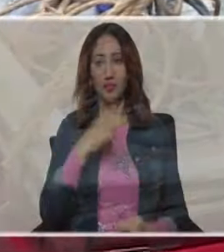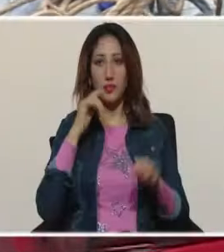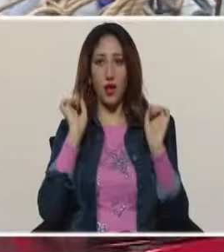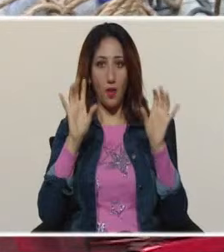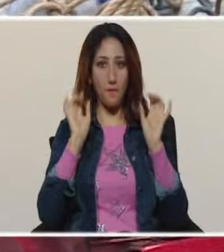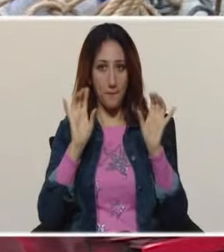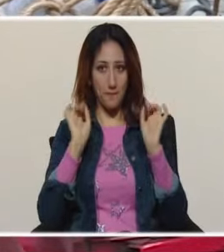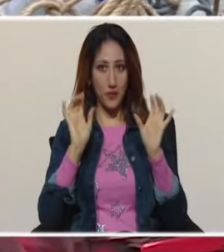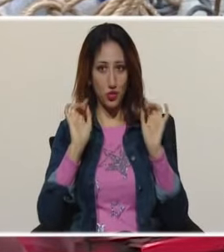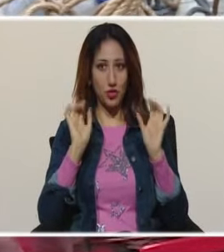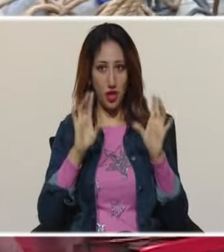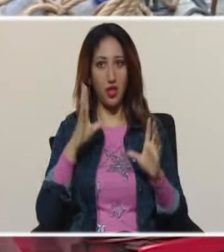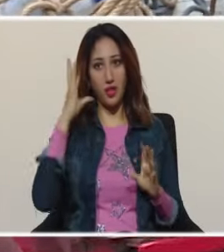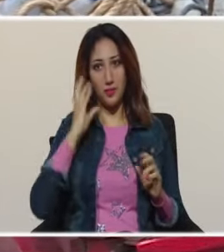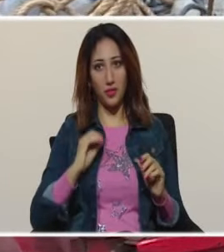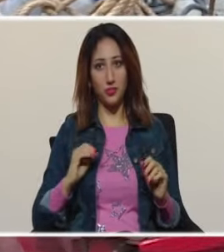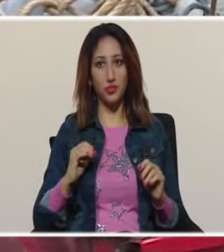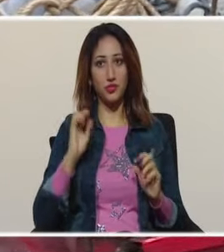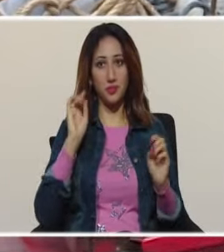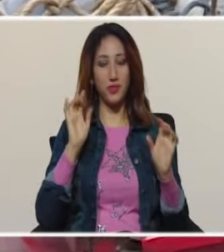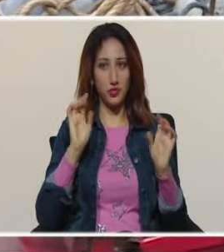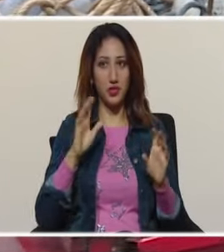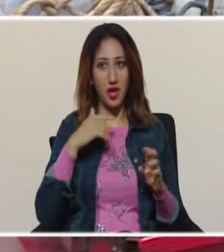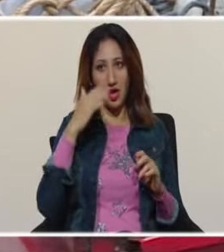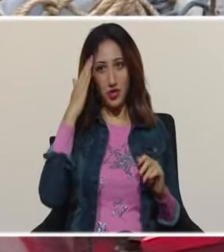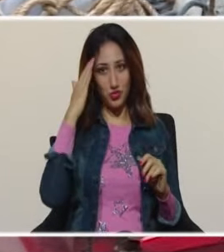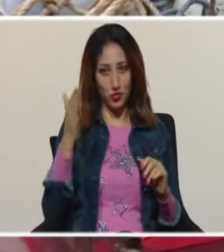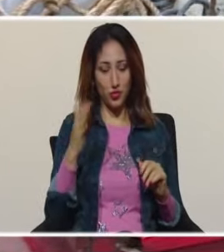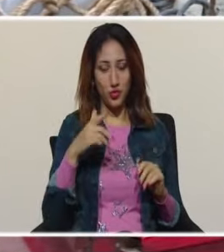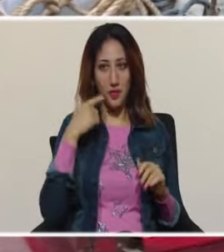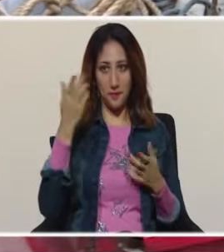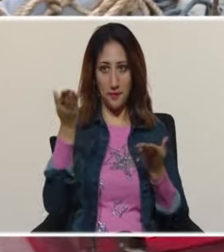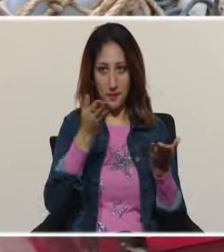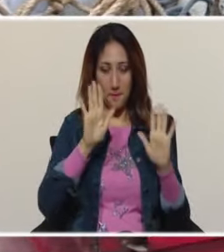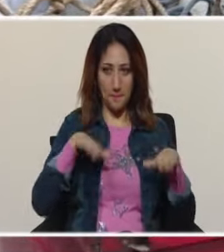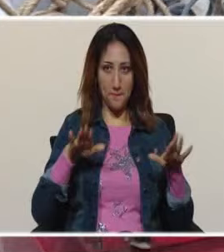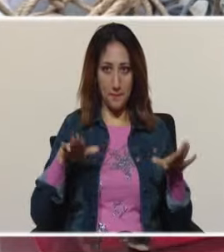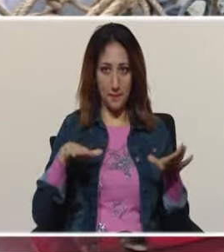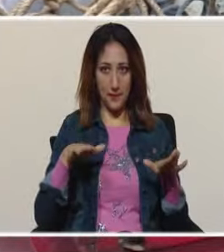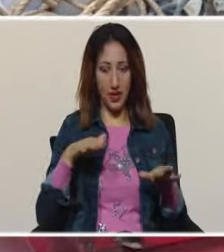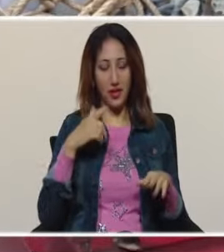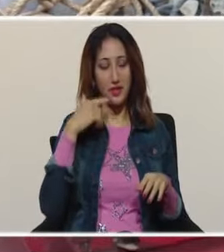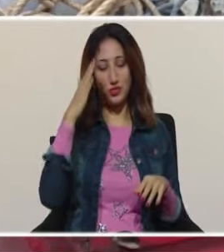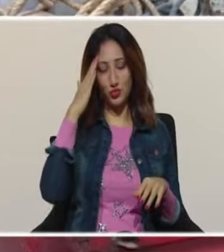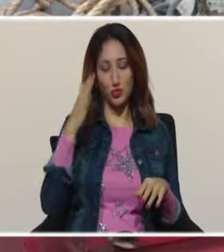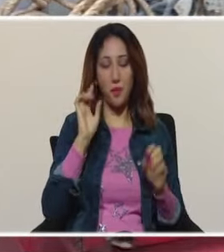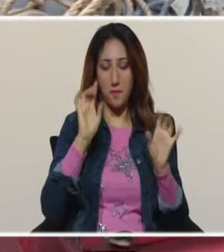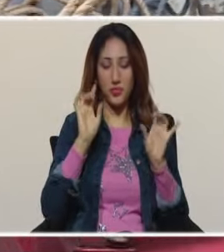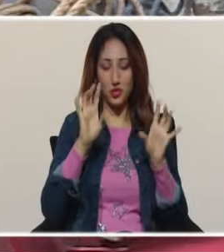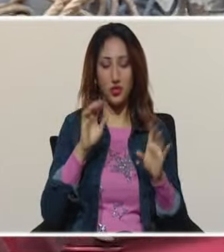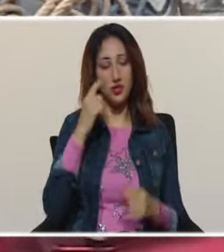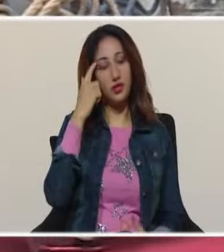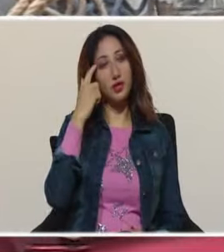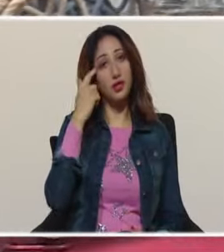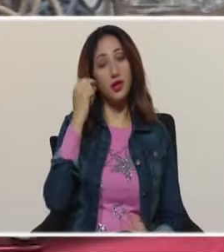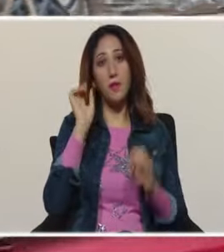الله اكبر، ايه ده جميله ما شاء الله. تسلمي، اتفرجي عليها تعالي. تسلم ايديك ما شاء الله، ما